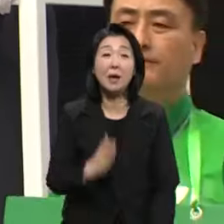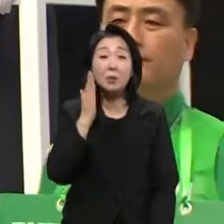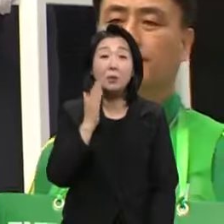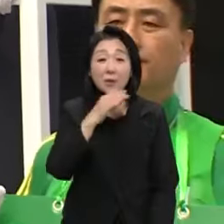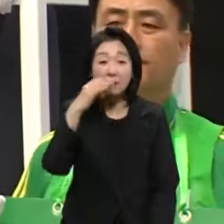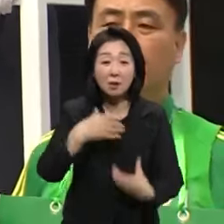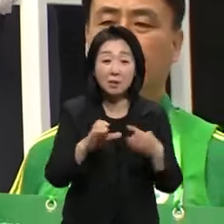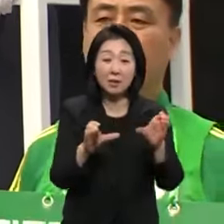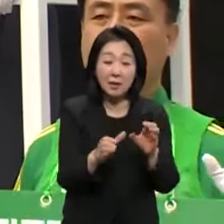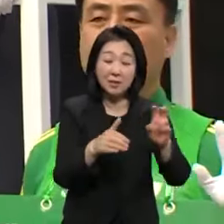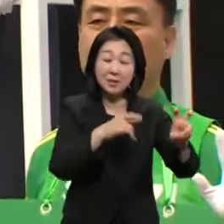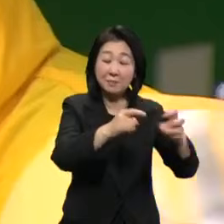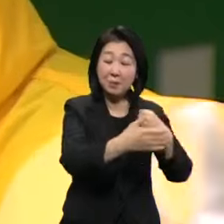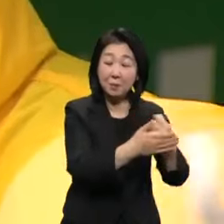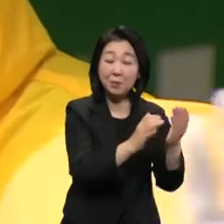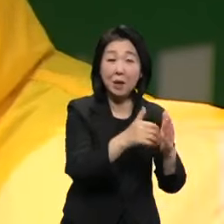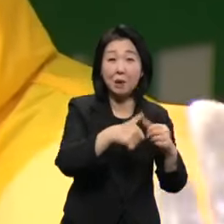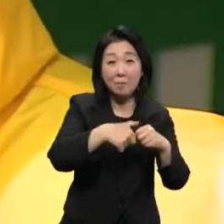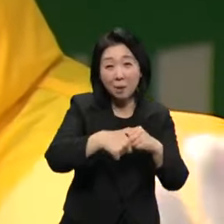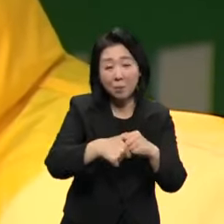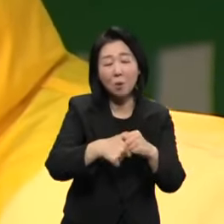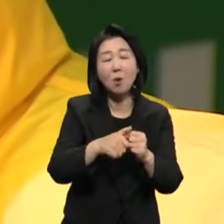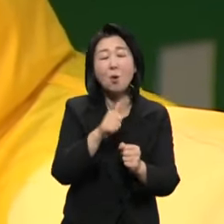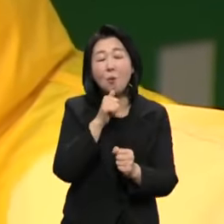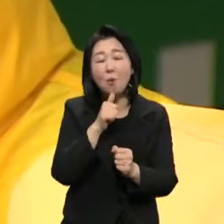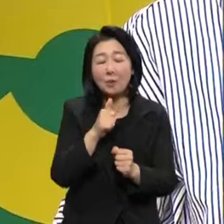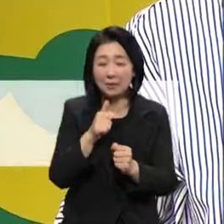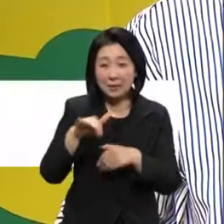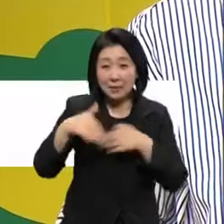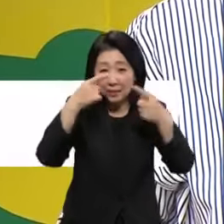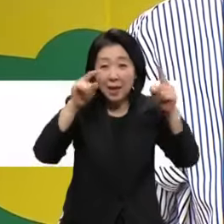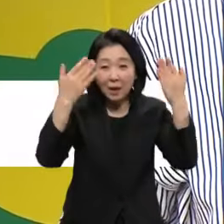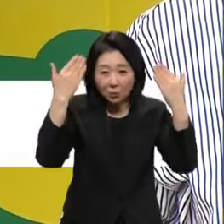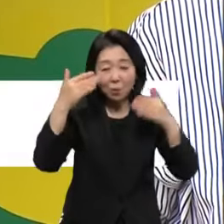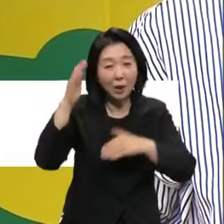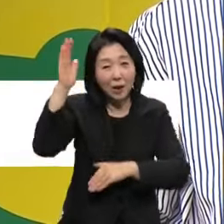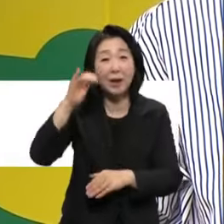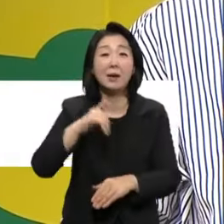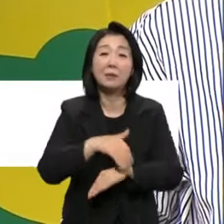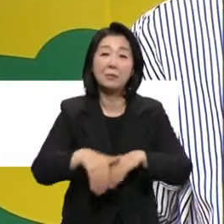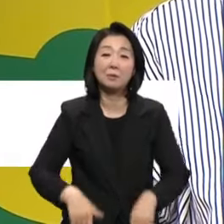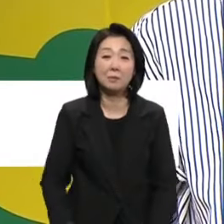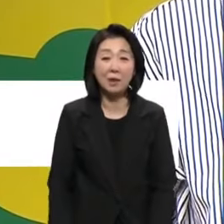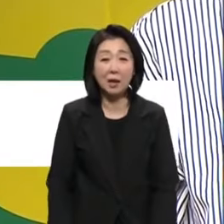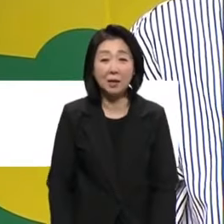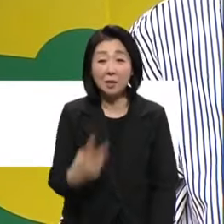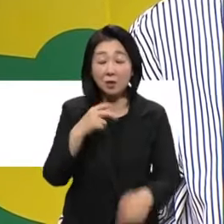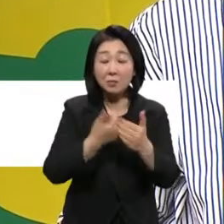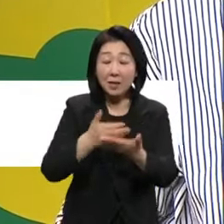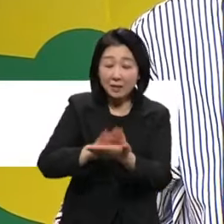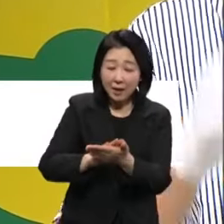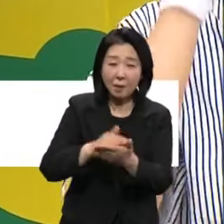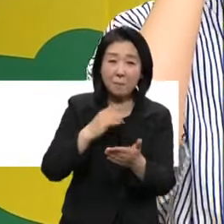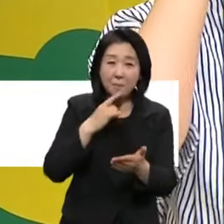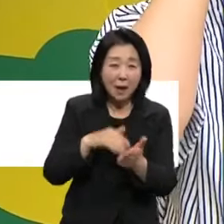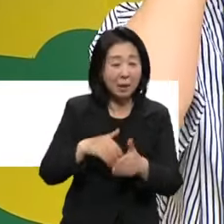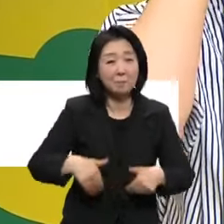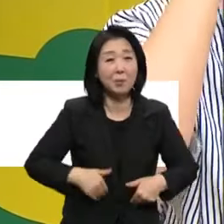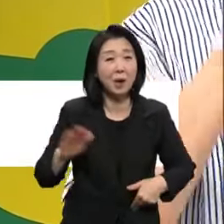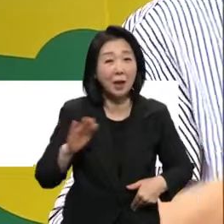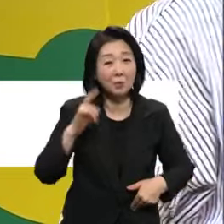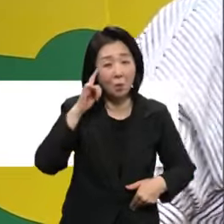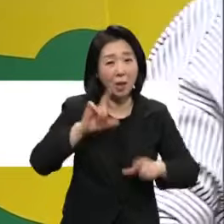공약을 위해 마포와 홍익대 일대를 공략합니다. 검찰개혁만 필요한 게 아니라 기후위기에 맞서서 어떻게 한국 사회를